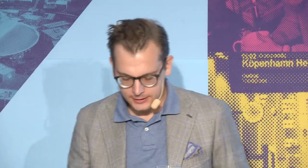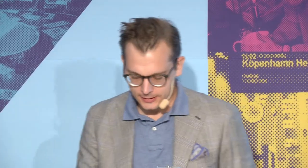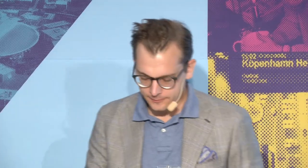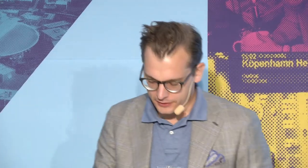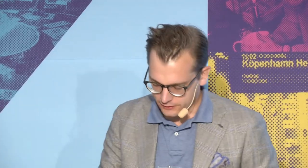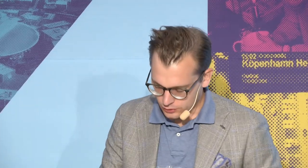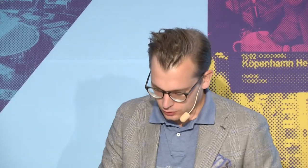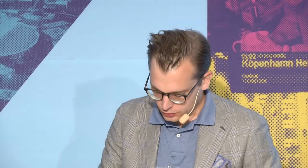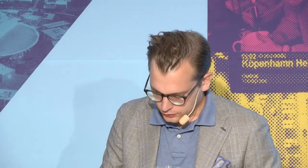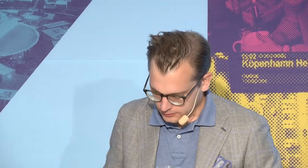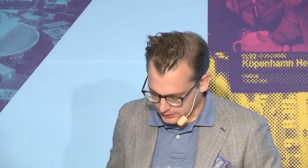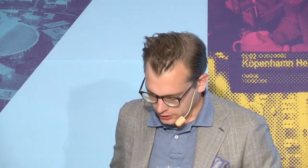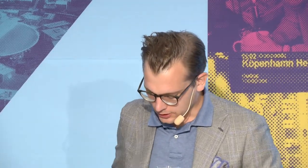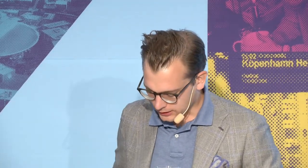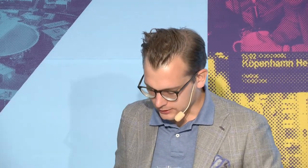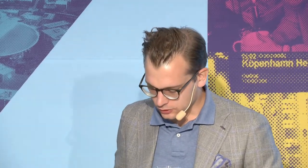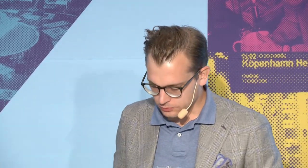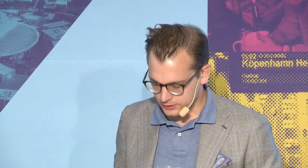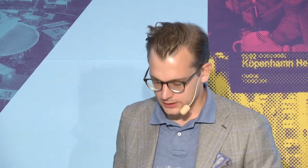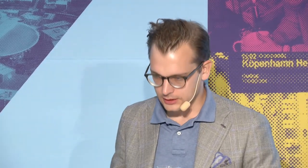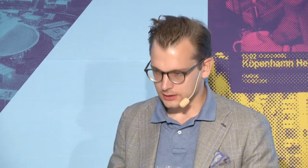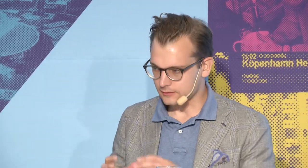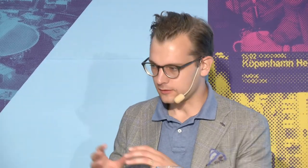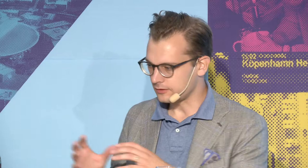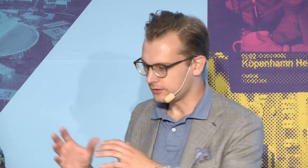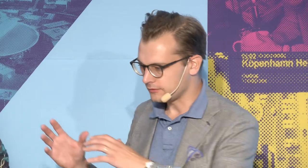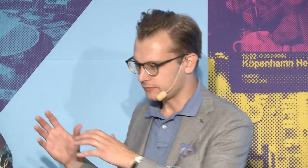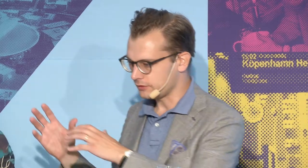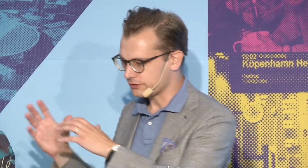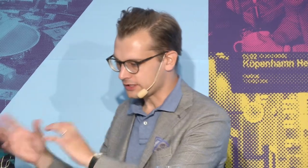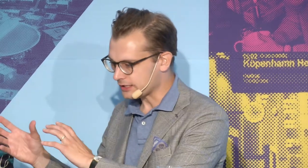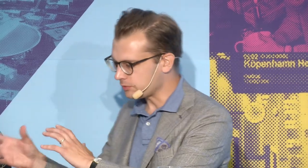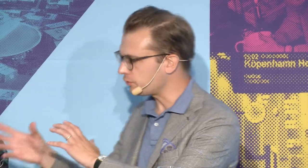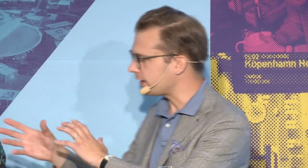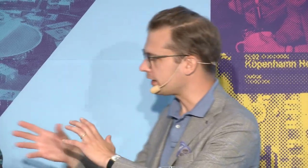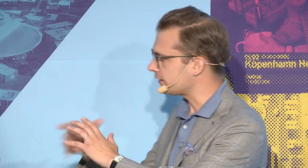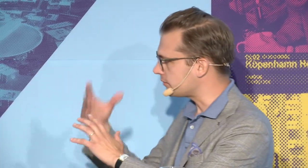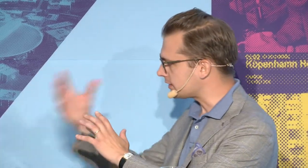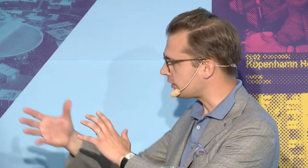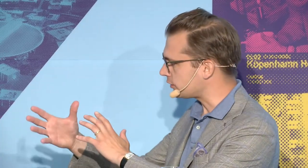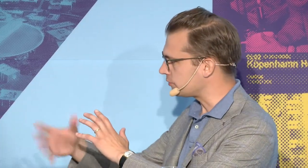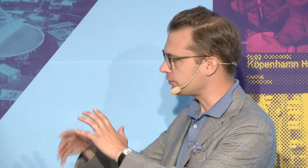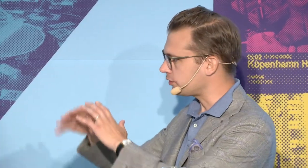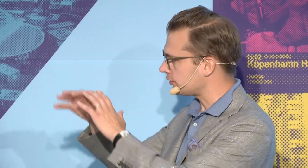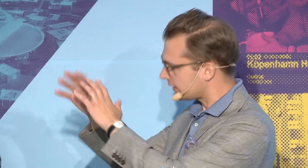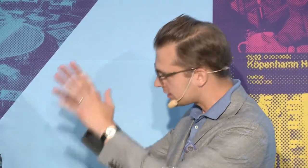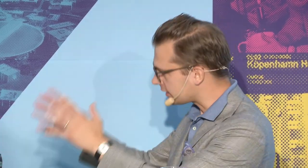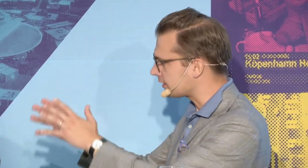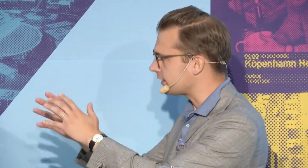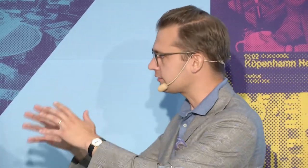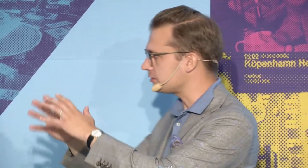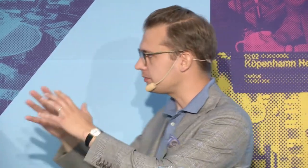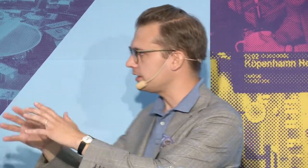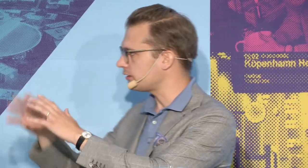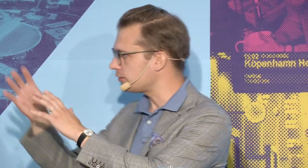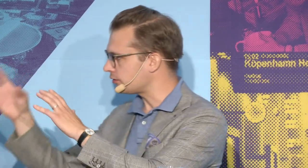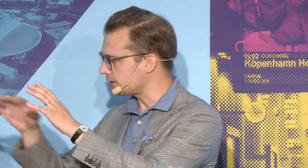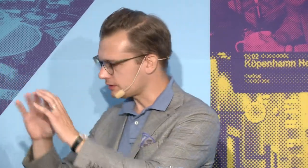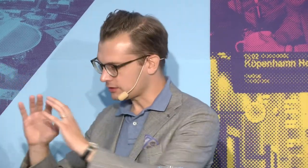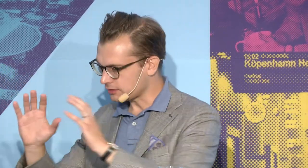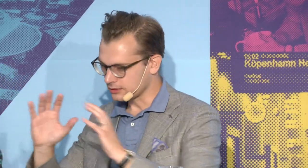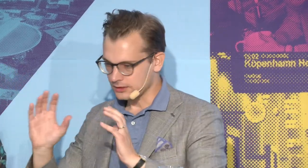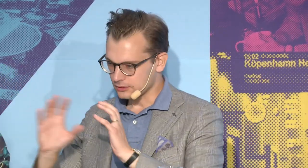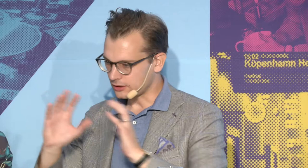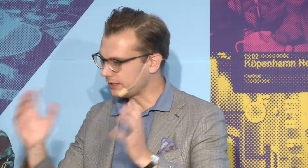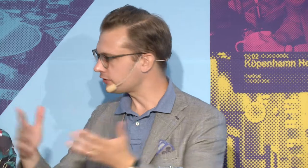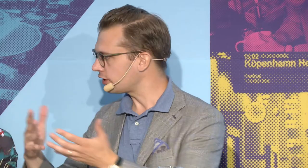dem. Det vi har gjort också med den nya arkitekturpolitiken är att vi har förstärkt Boverket med ett särskilt uppdrag, riksarkitekt som det blir, och